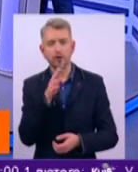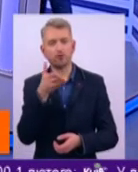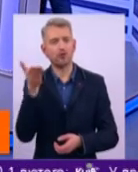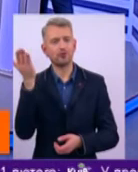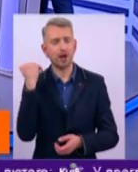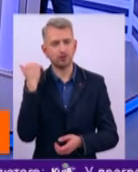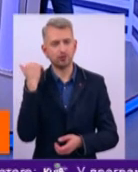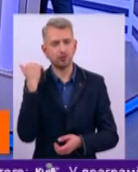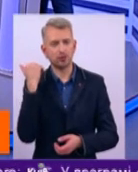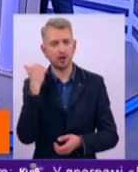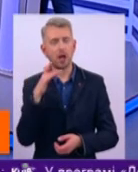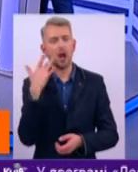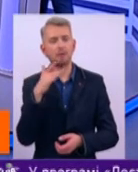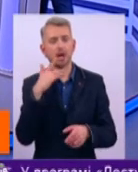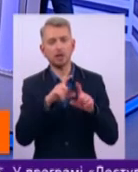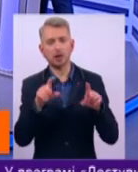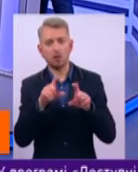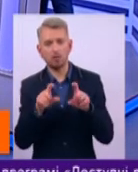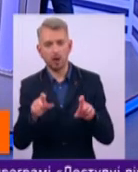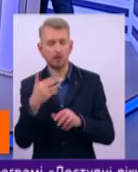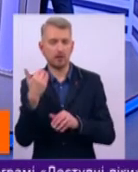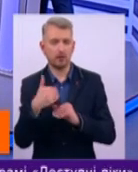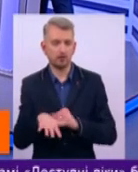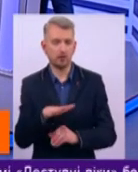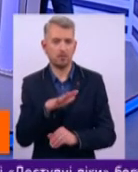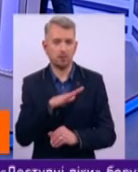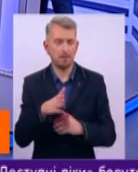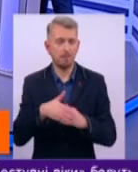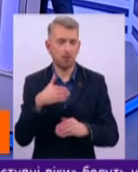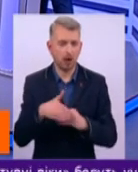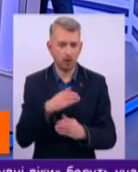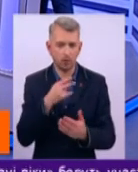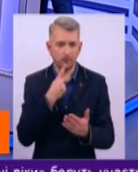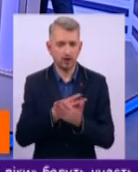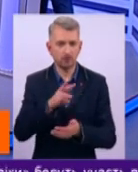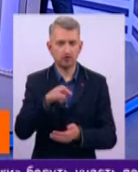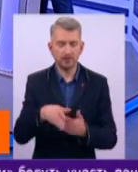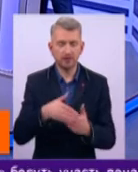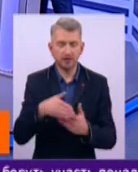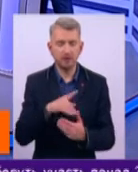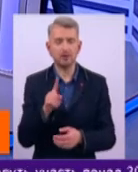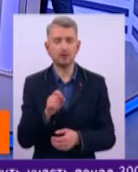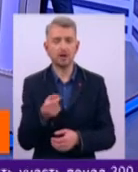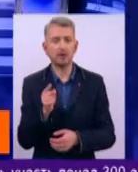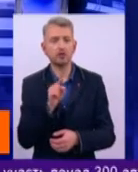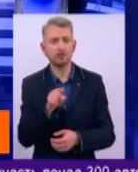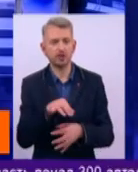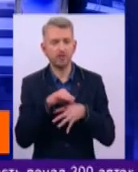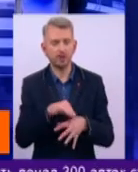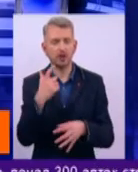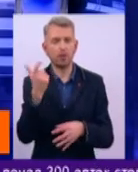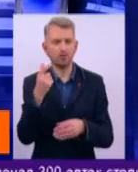часу американські компанії вже були покарані у вигляді штрафних санкцій за те, що вони вели